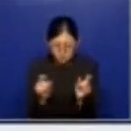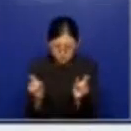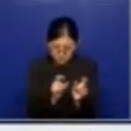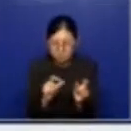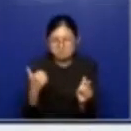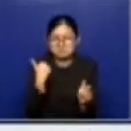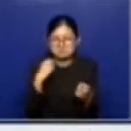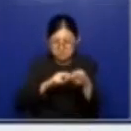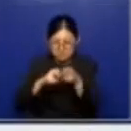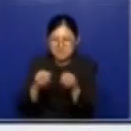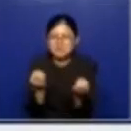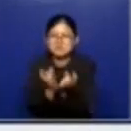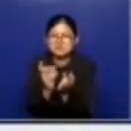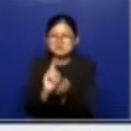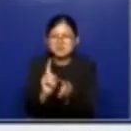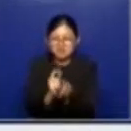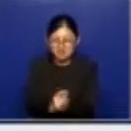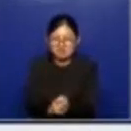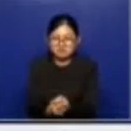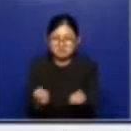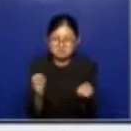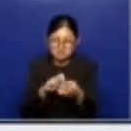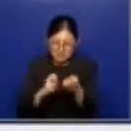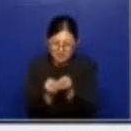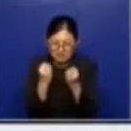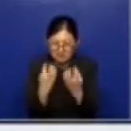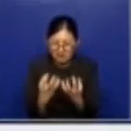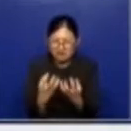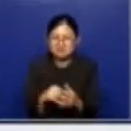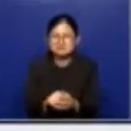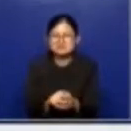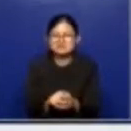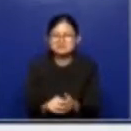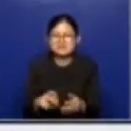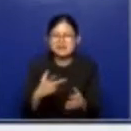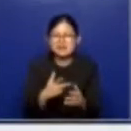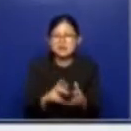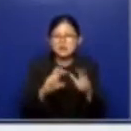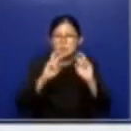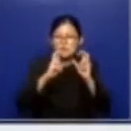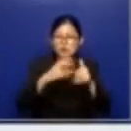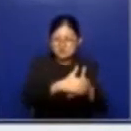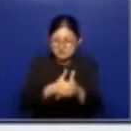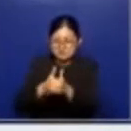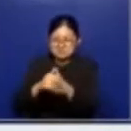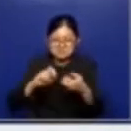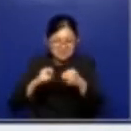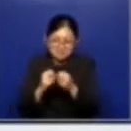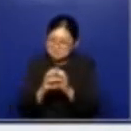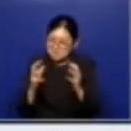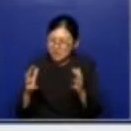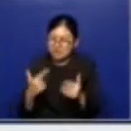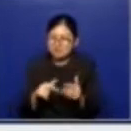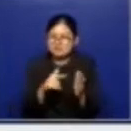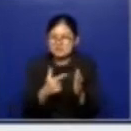มีปัญหามากที่สุดและรุนแรงที่สุดประเทศไทยของเราคดีที่ปัญหามากที่สุดก็คือคดียา